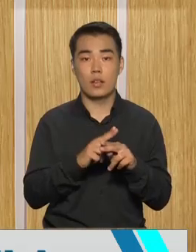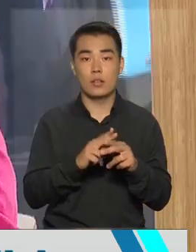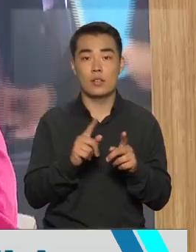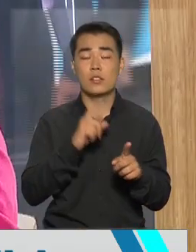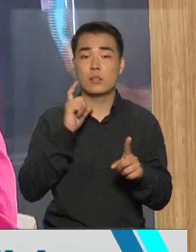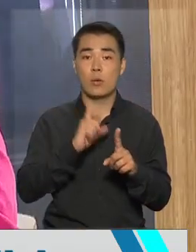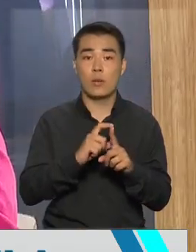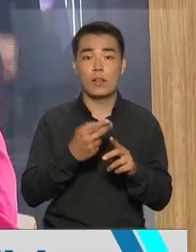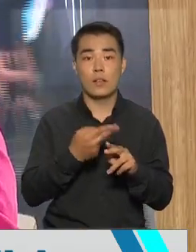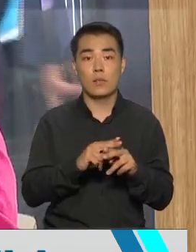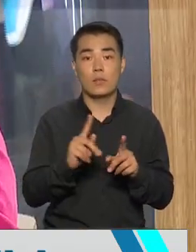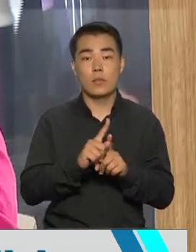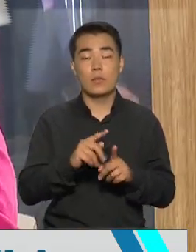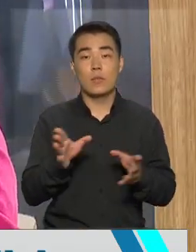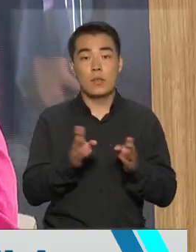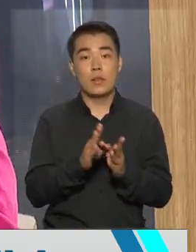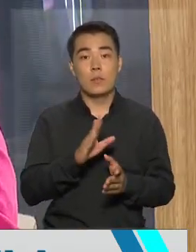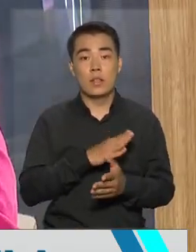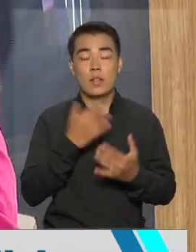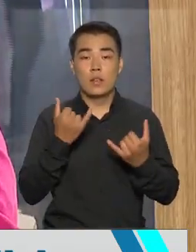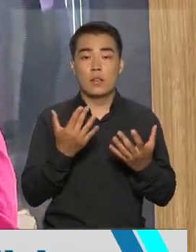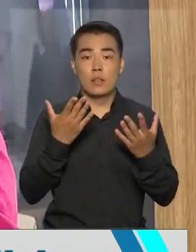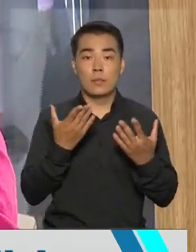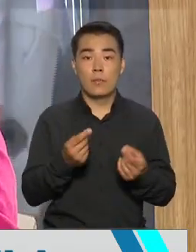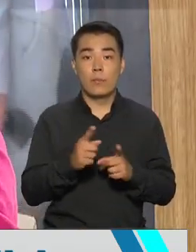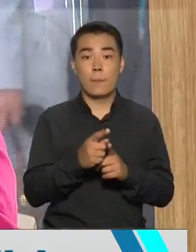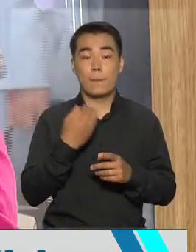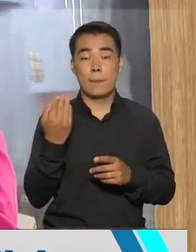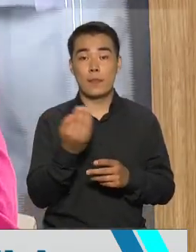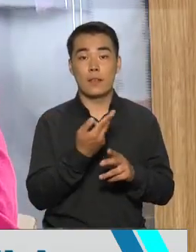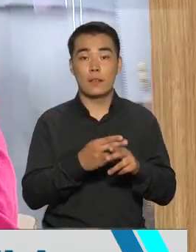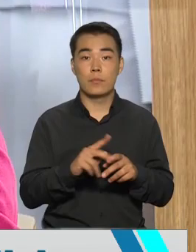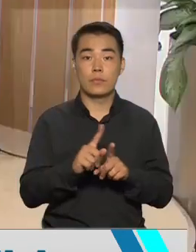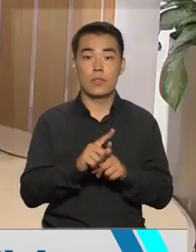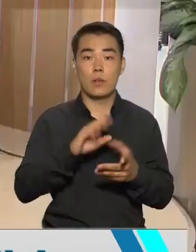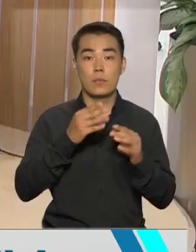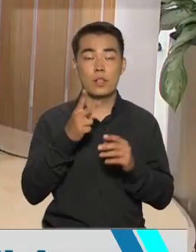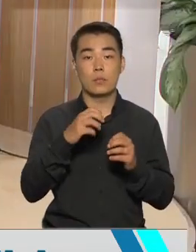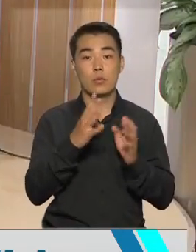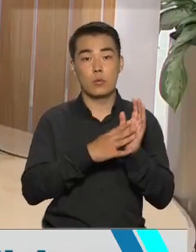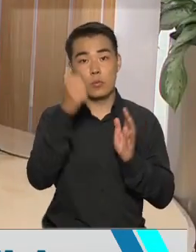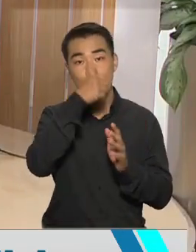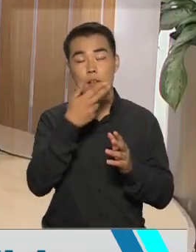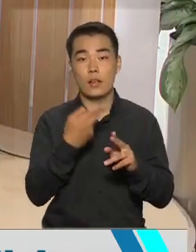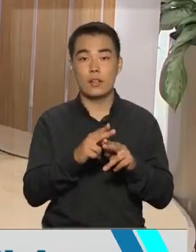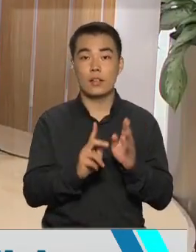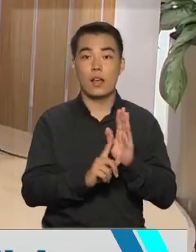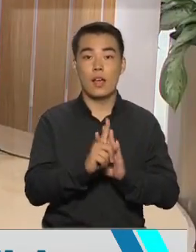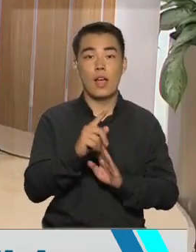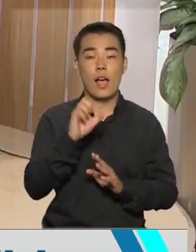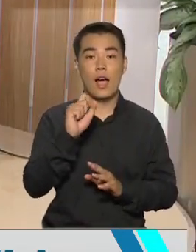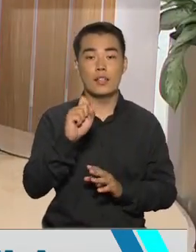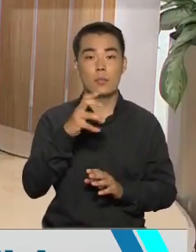сөздөр, жолугушуулар болуп келген. Анан сиз белгилеп кеткендей 2009 жылы жана Накчыван